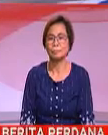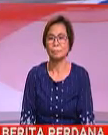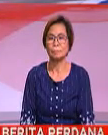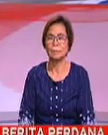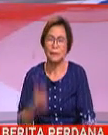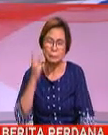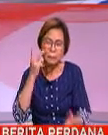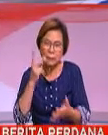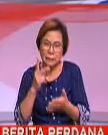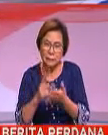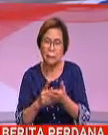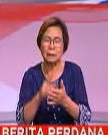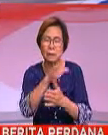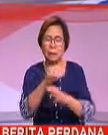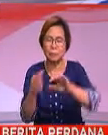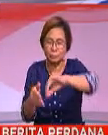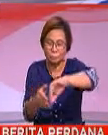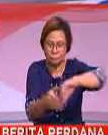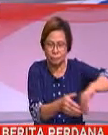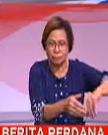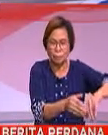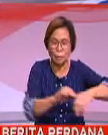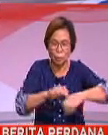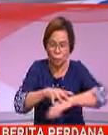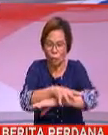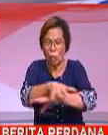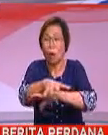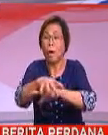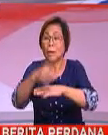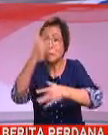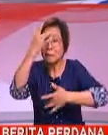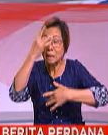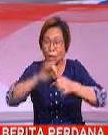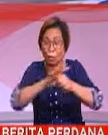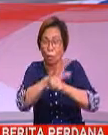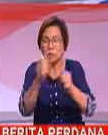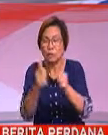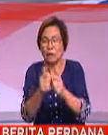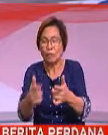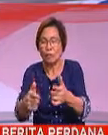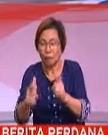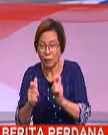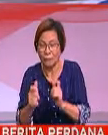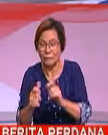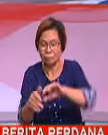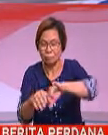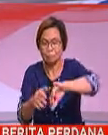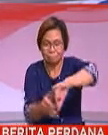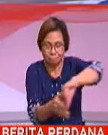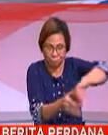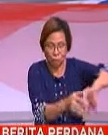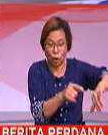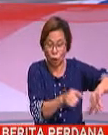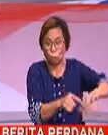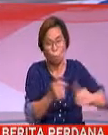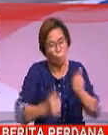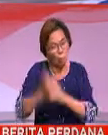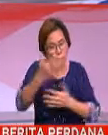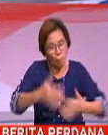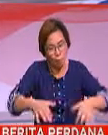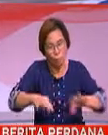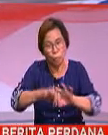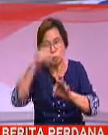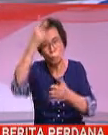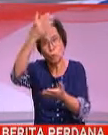mengenal pasti dan mengasingkan kes jangkitan COVID-19 dengan kadar segera. Itu merupakan langkah terpenting